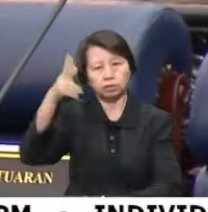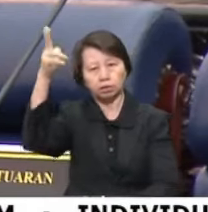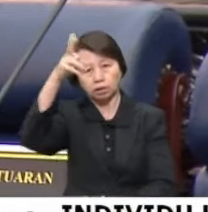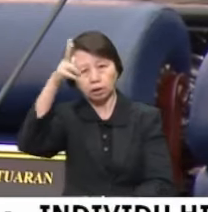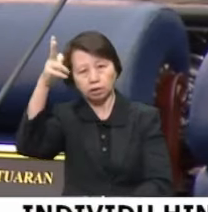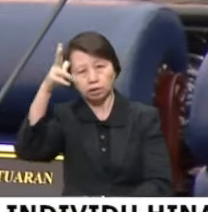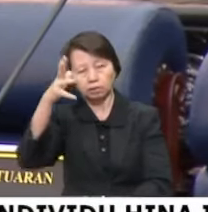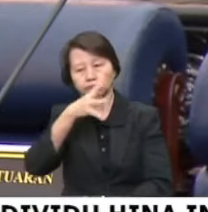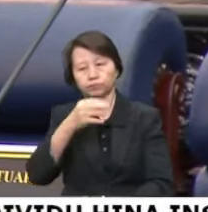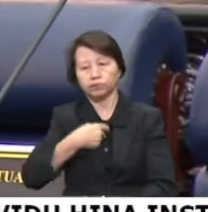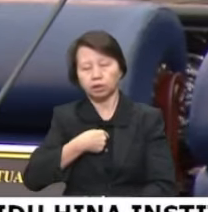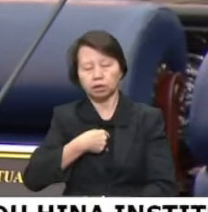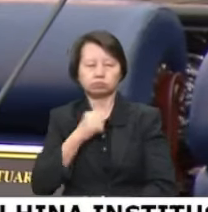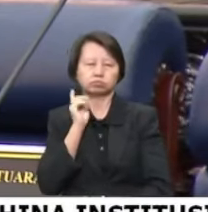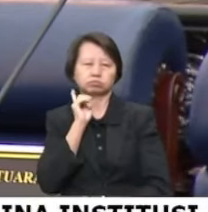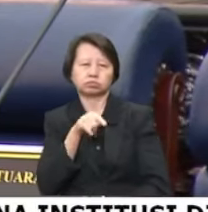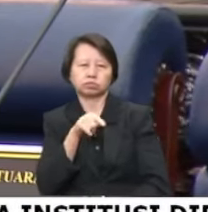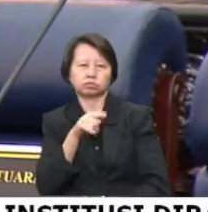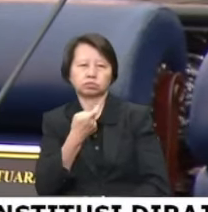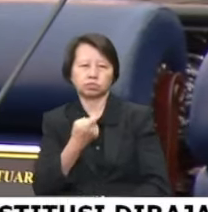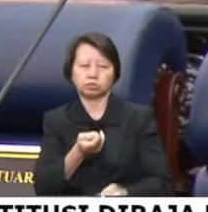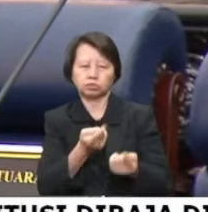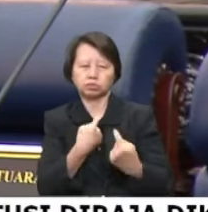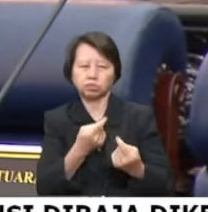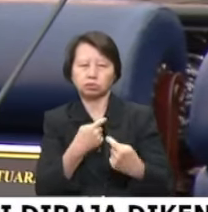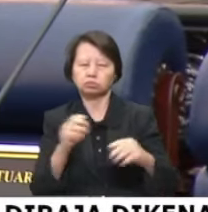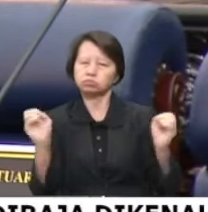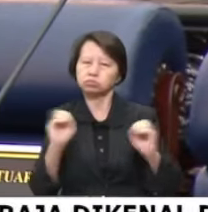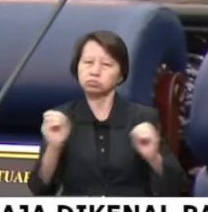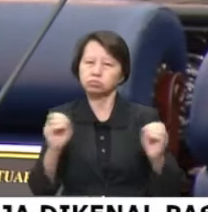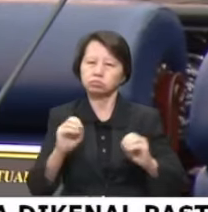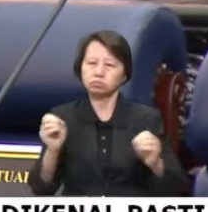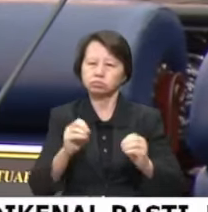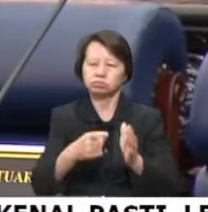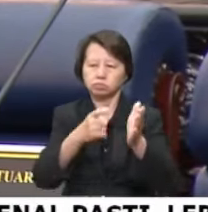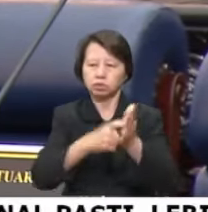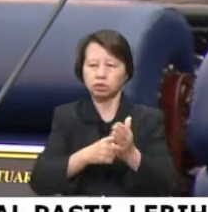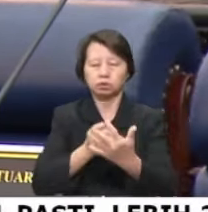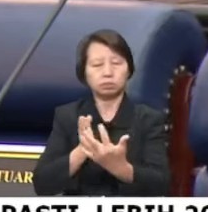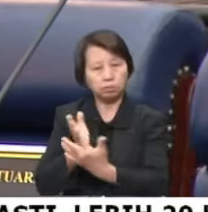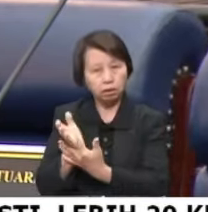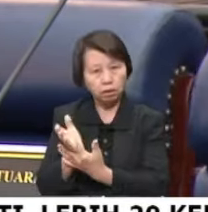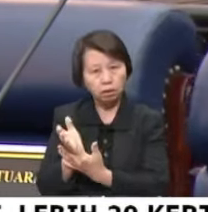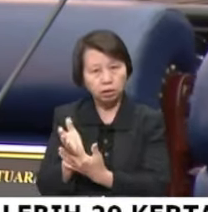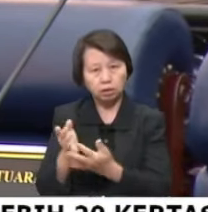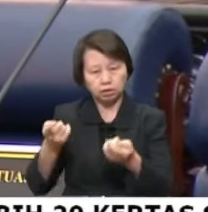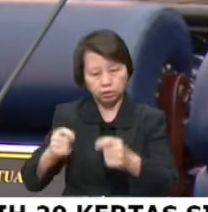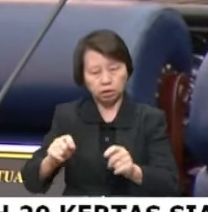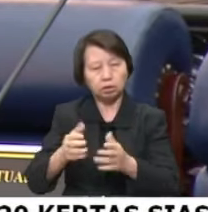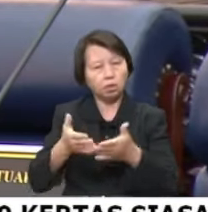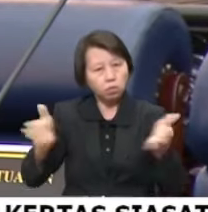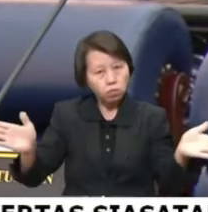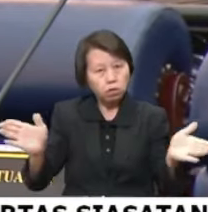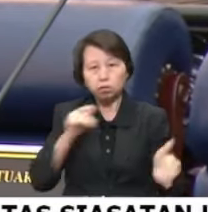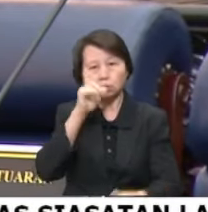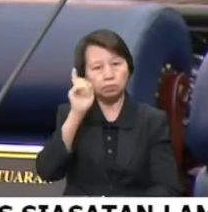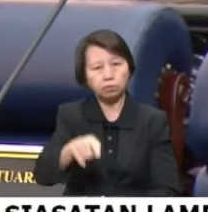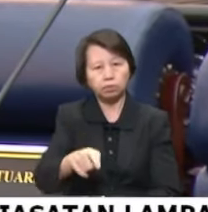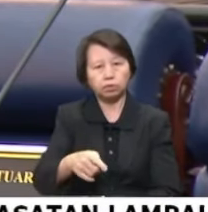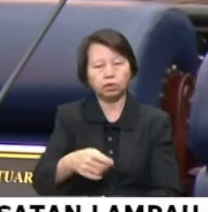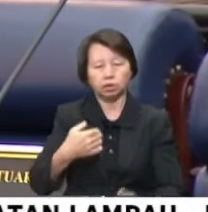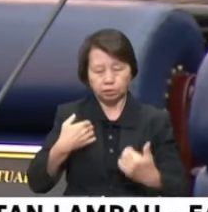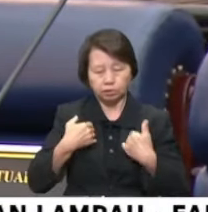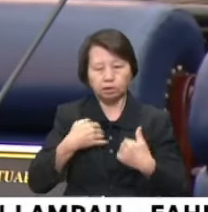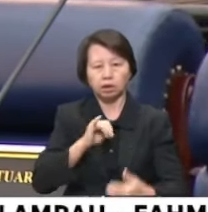dan saya dapat dapati bahawa daripada jawapan tiada perlu melalui tender terbuka. Saya ada dua